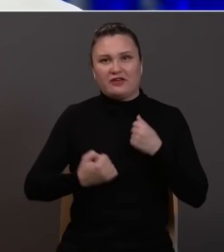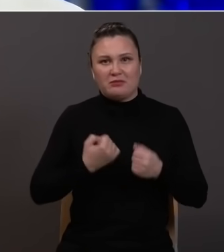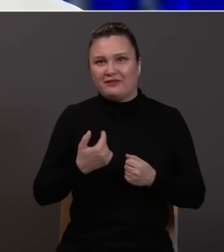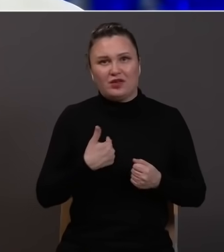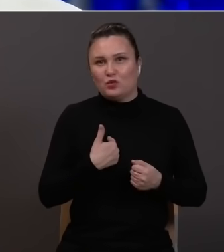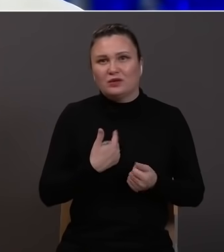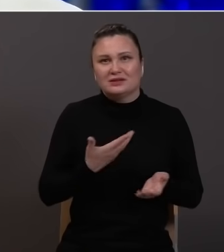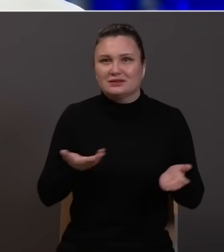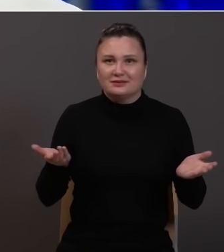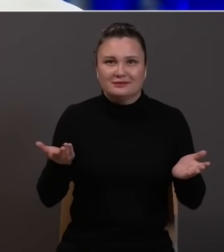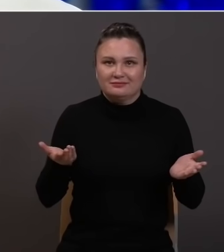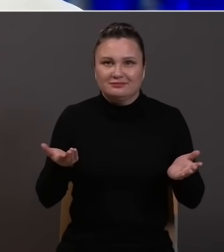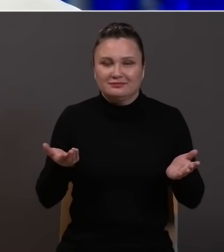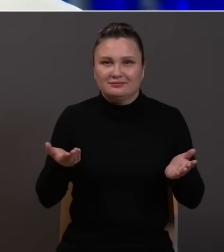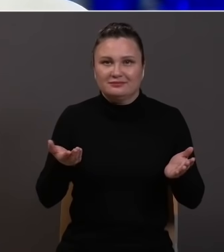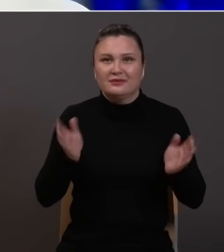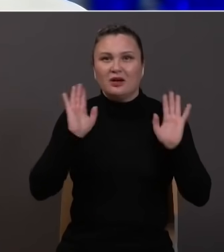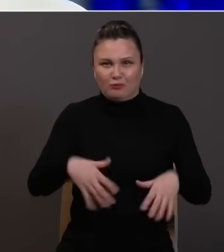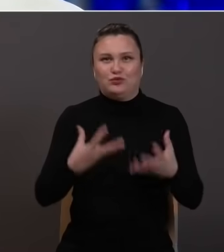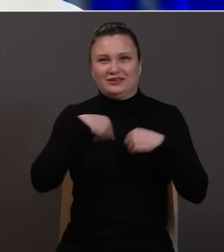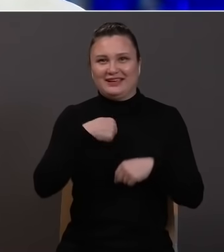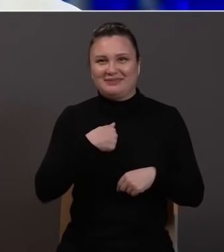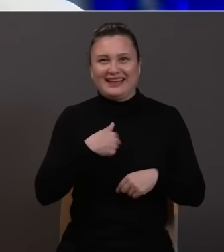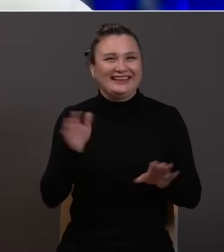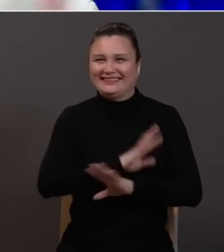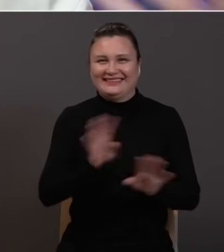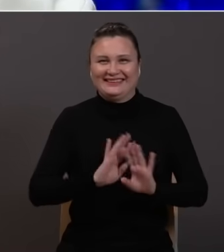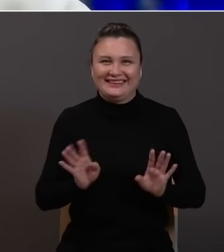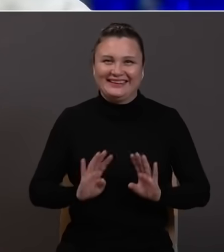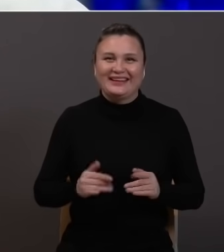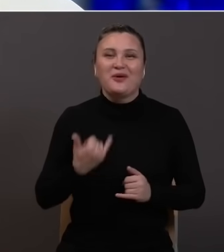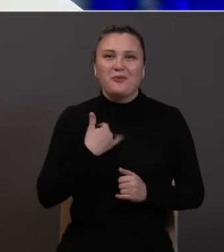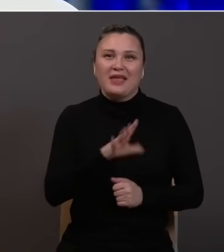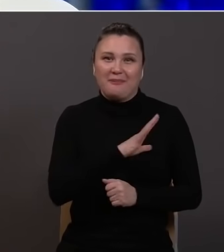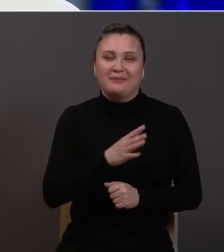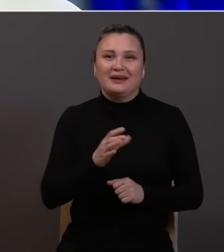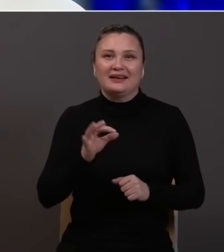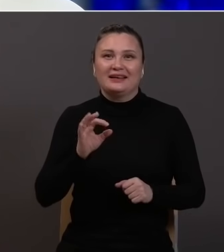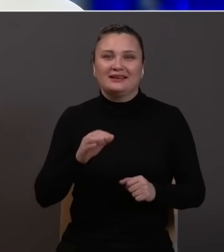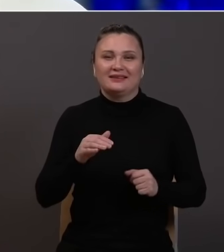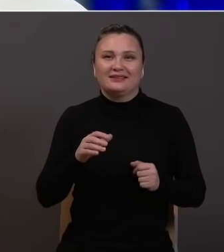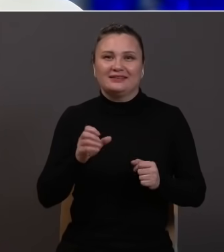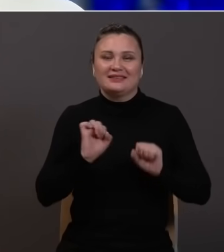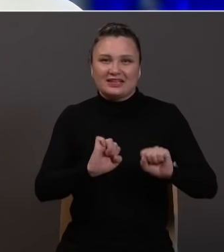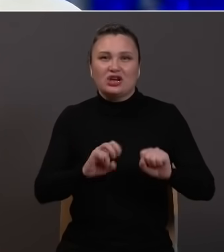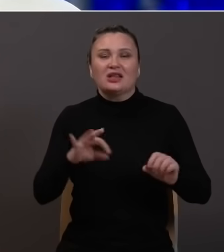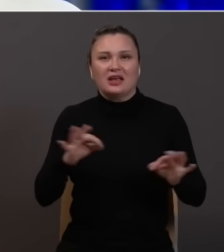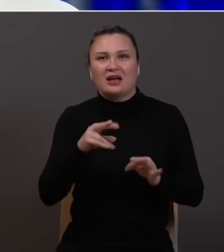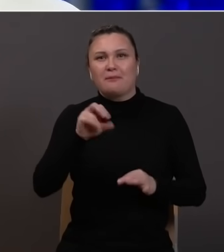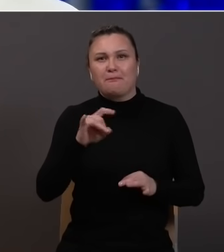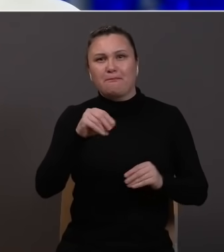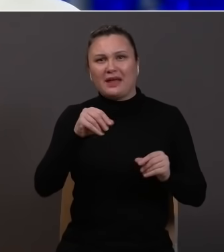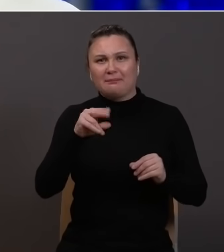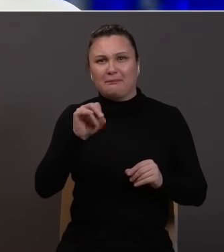нас... Пусть ест, да, меня. Ну, не пусть ест. Нет, у нас там, у меня были средства защиты, но никаких перцовых баллончиков, потому